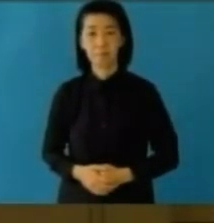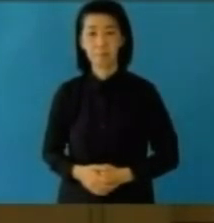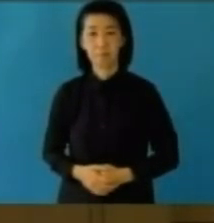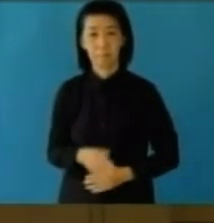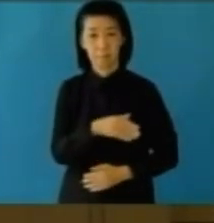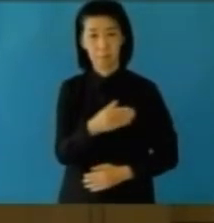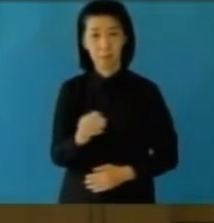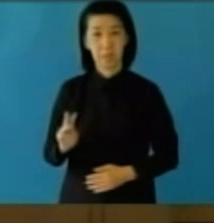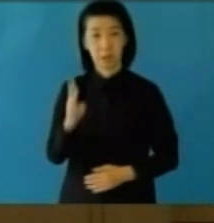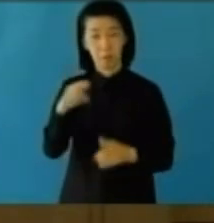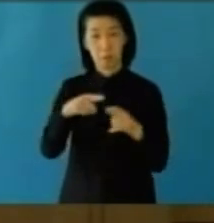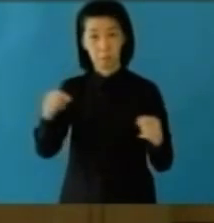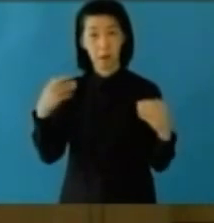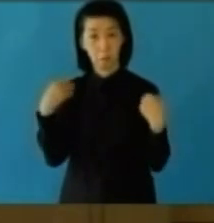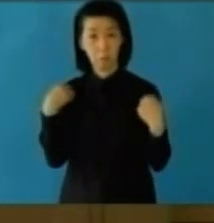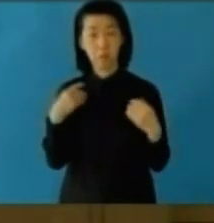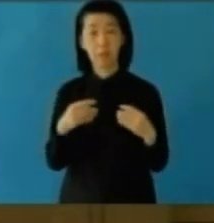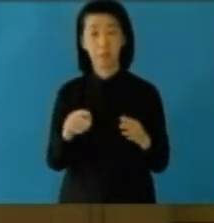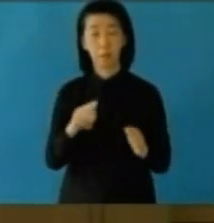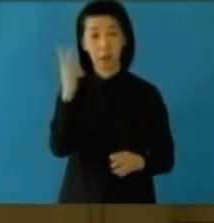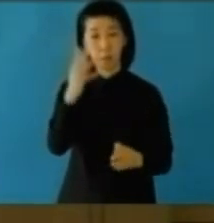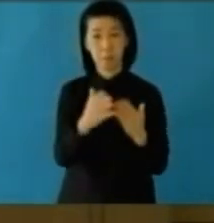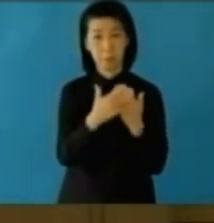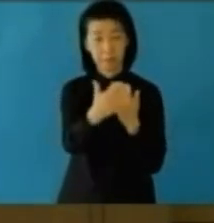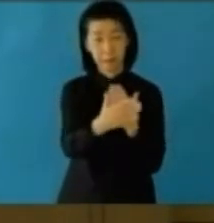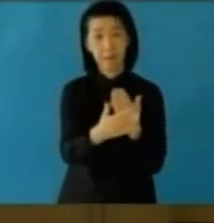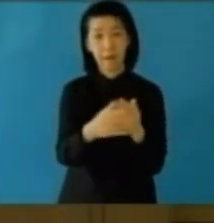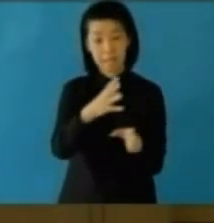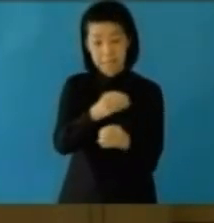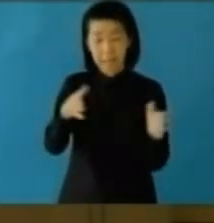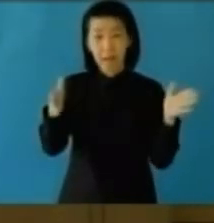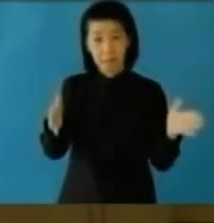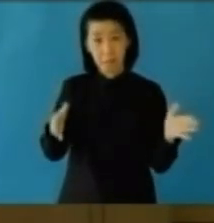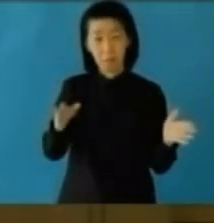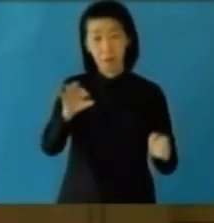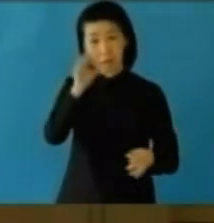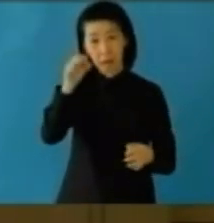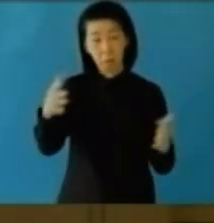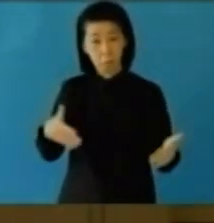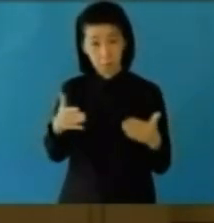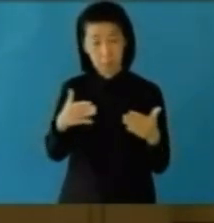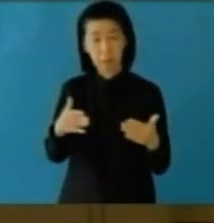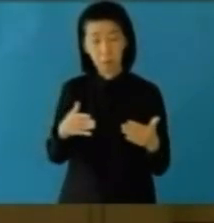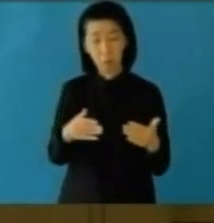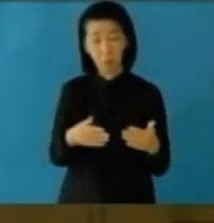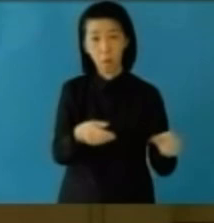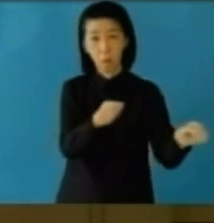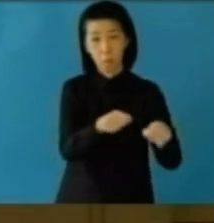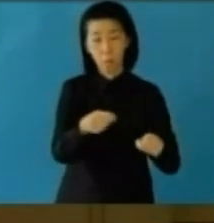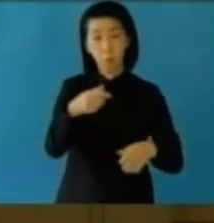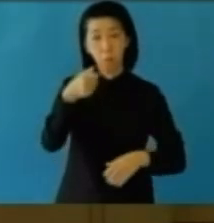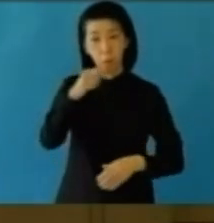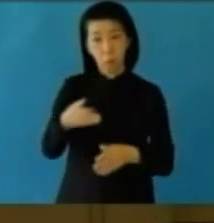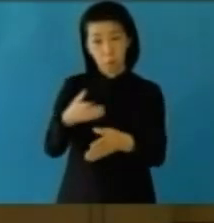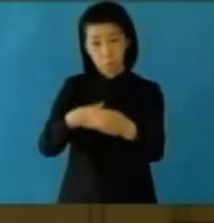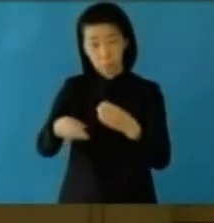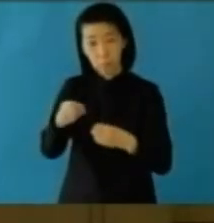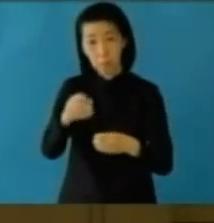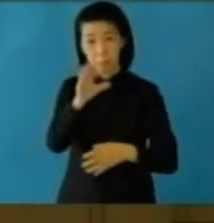次に、鹿児島国体および鹿児島大会期間中における観光振興、農水産物の PR についてでござい